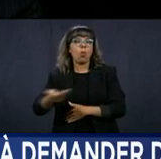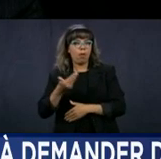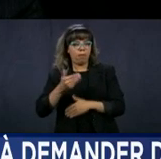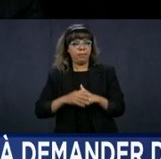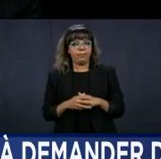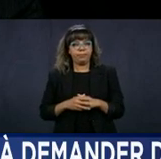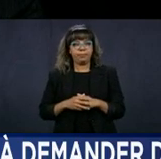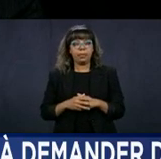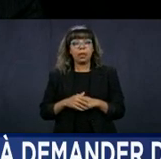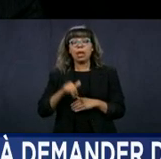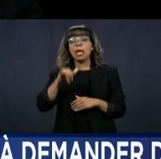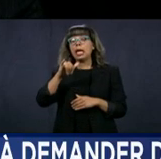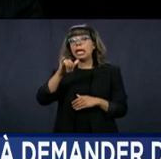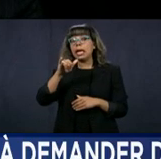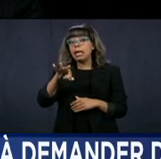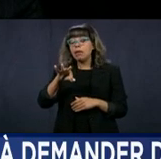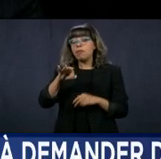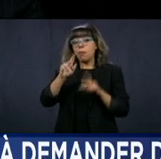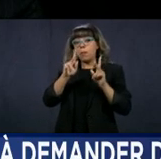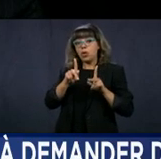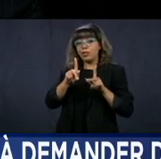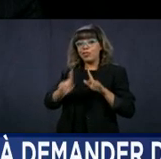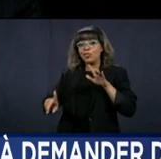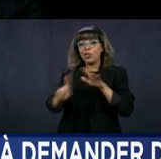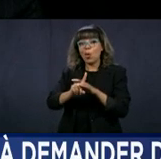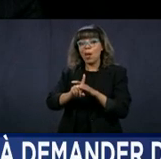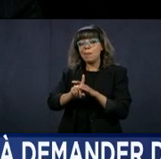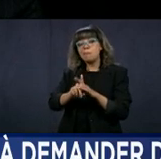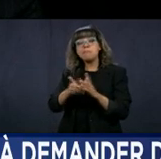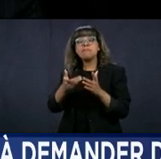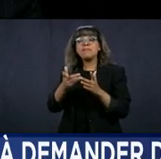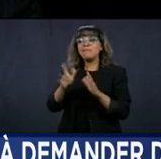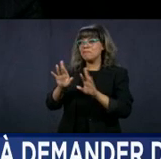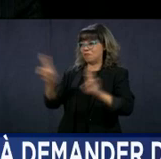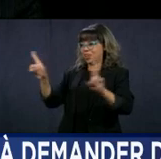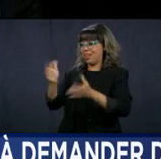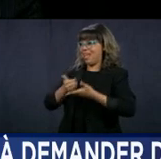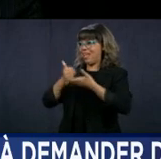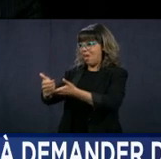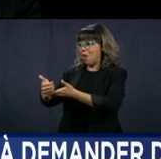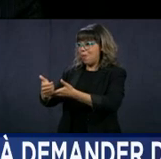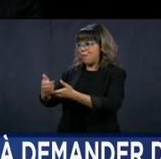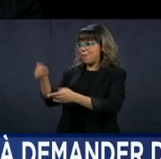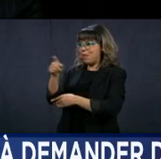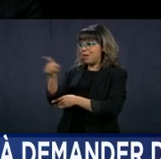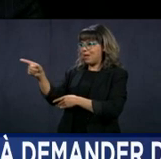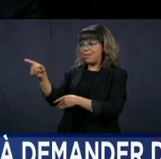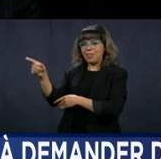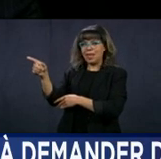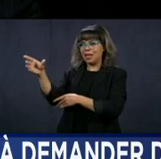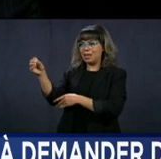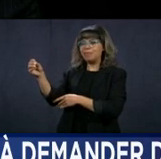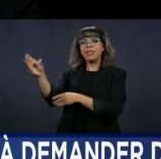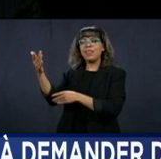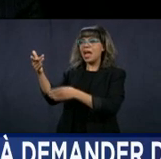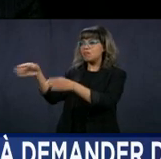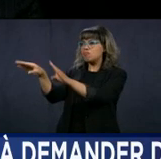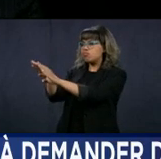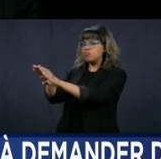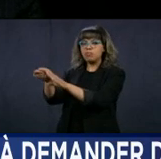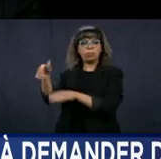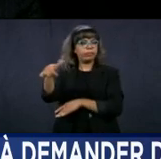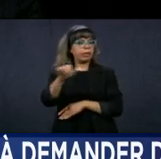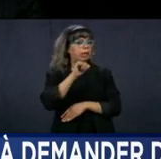Et si pour quelconque raison une organisation refuse l'accès, ben, ces organisations devront contacter